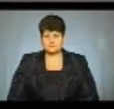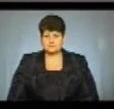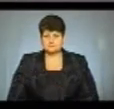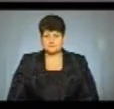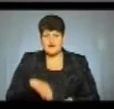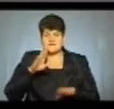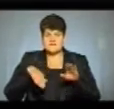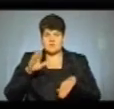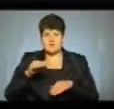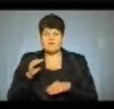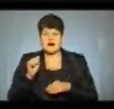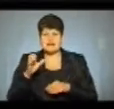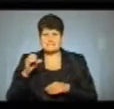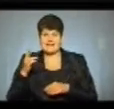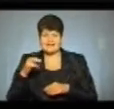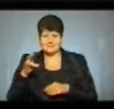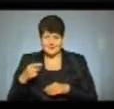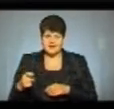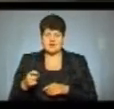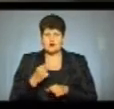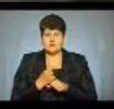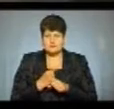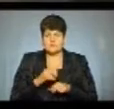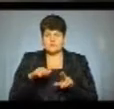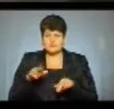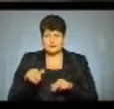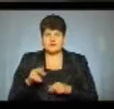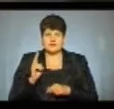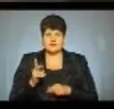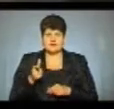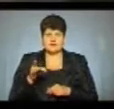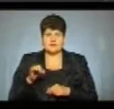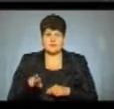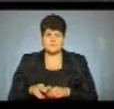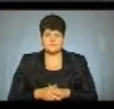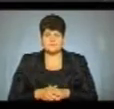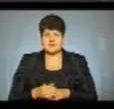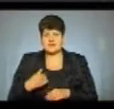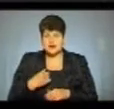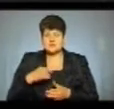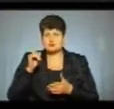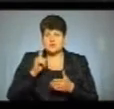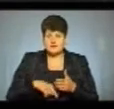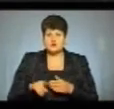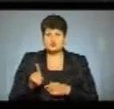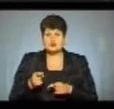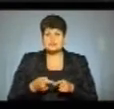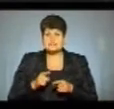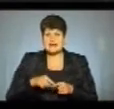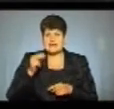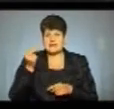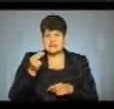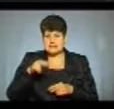Фарбою для фасадних робіт розфарбовує сходи учасниця проєкту Катерина Греля. Я сподіваюся, що цей надпис